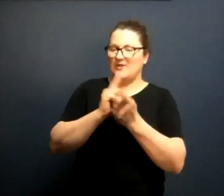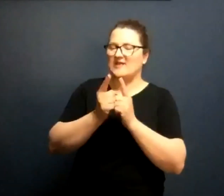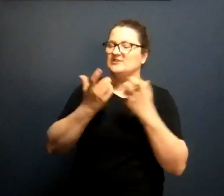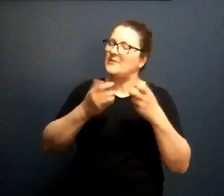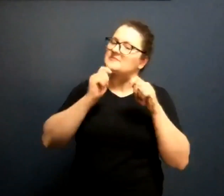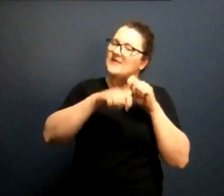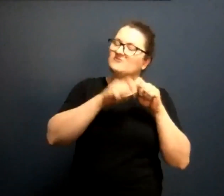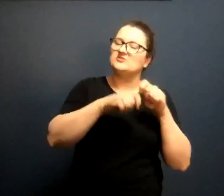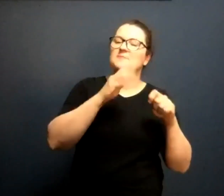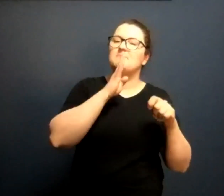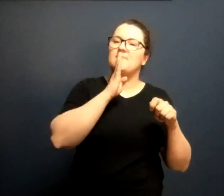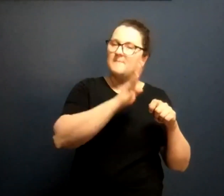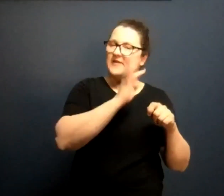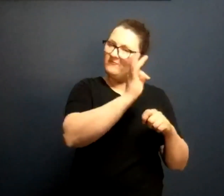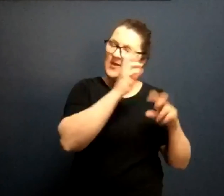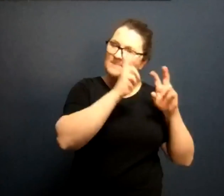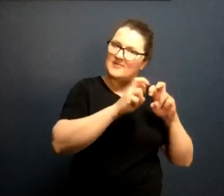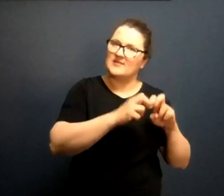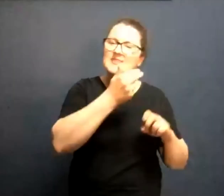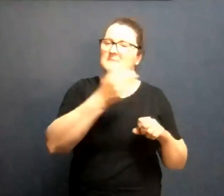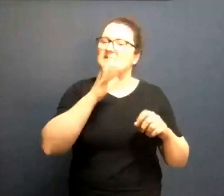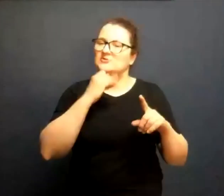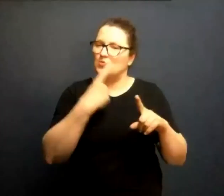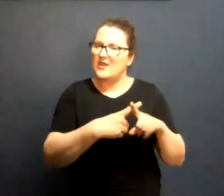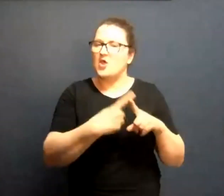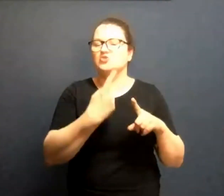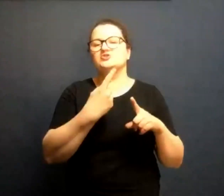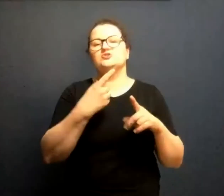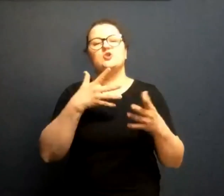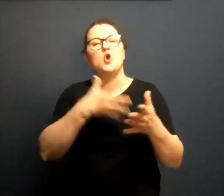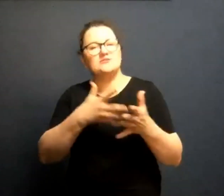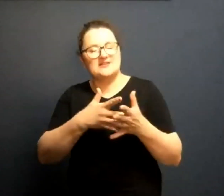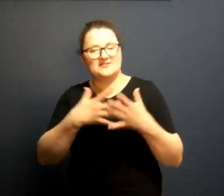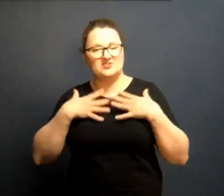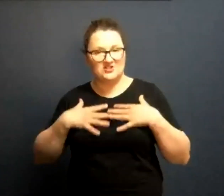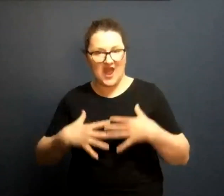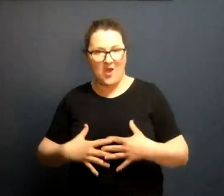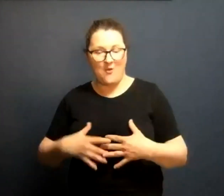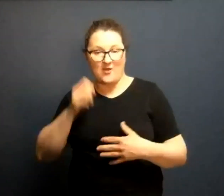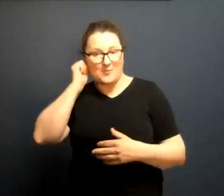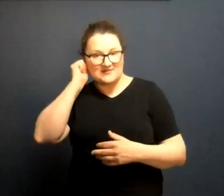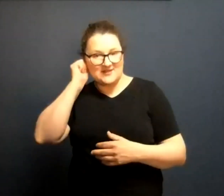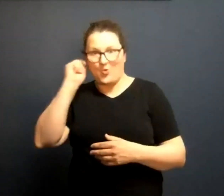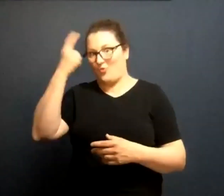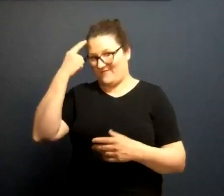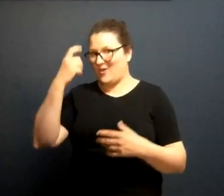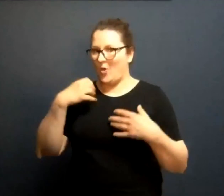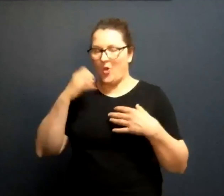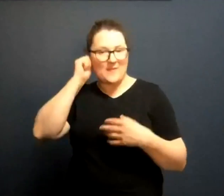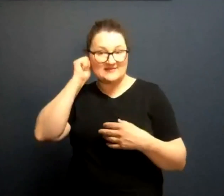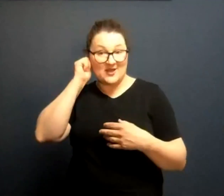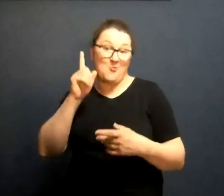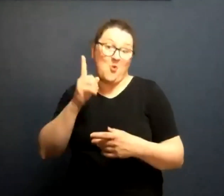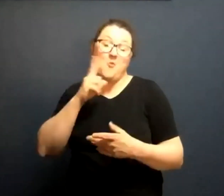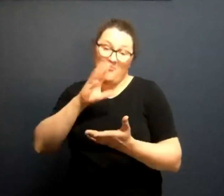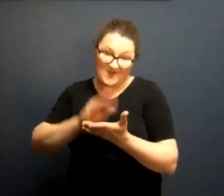a propos też seksualności, tego oceny kobiecego ciała, zwłaszcza kobiecego, bo powtarzam, mężczyźni mają dużo, dużo